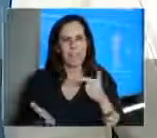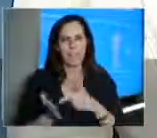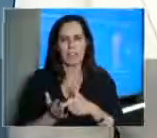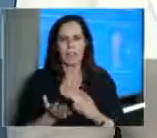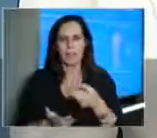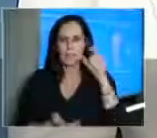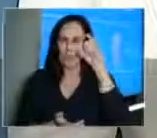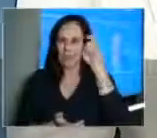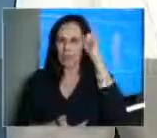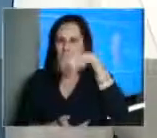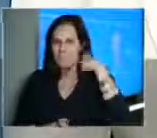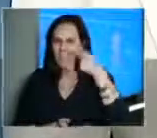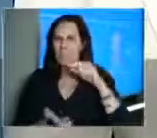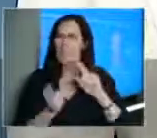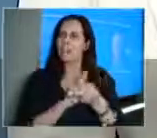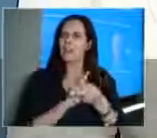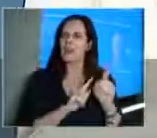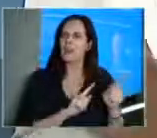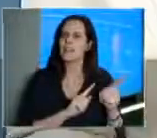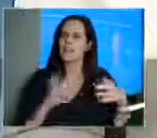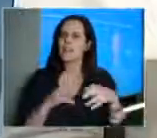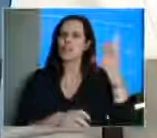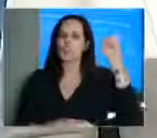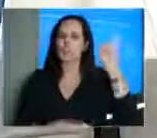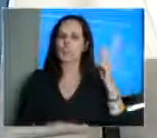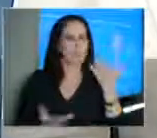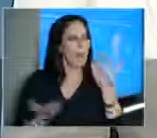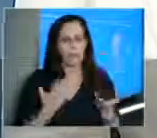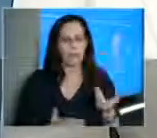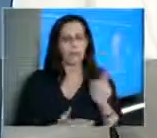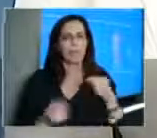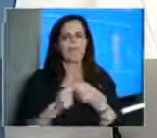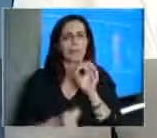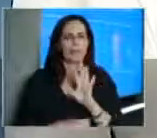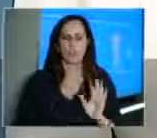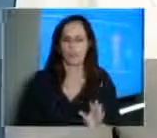של כהנא. באמת שלא הבנתי. אז בוא תעשה לי סדר, מי השותפים שלכם?